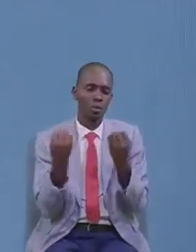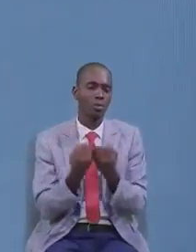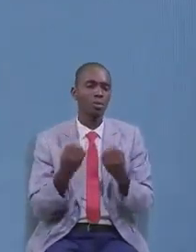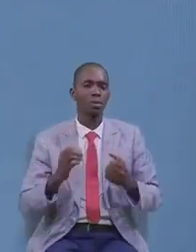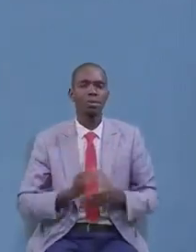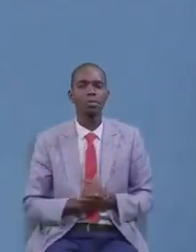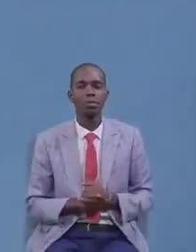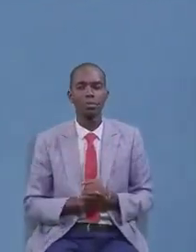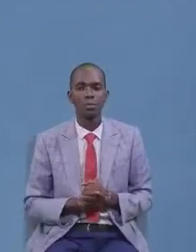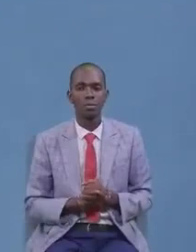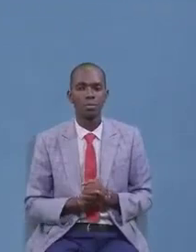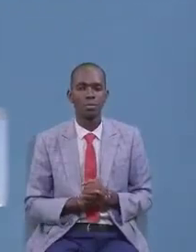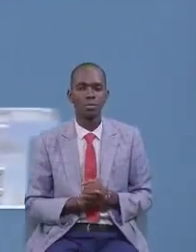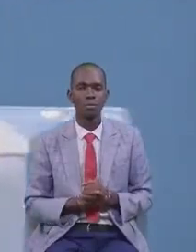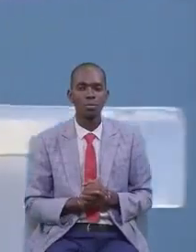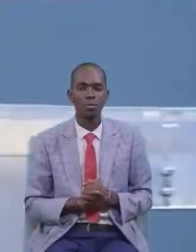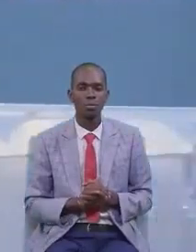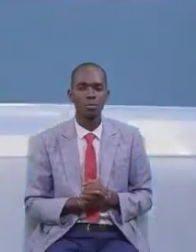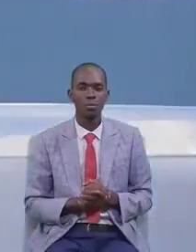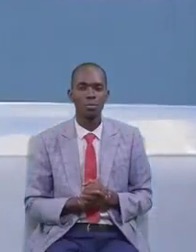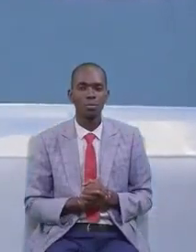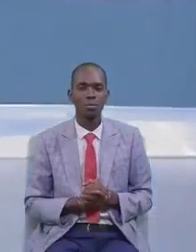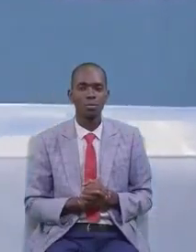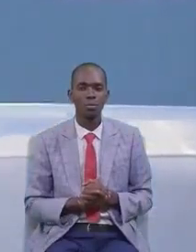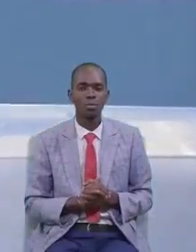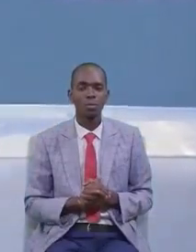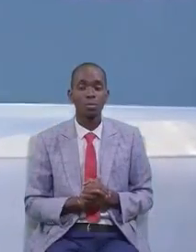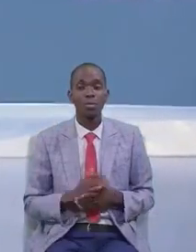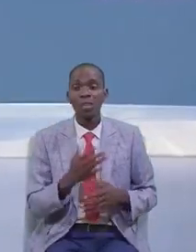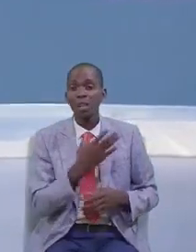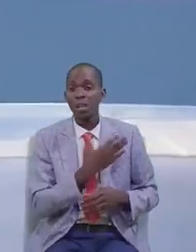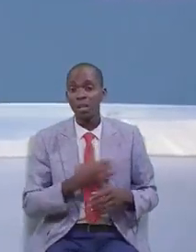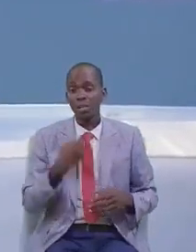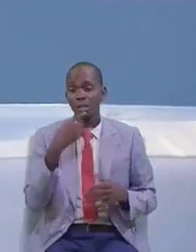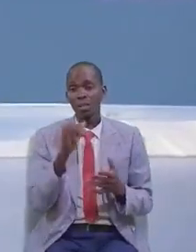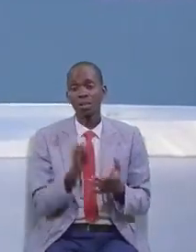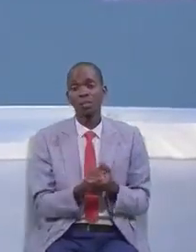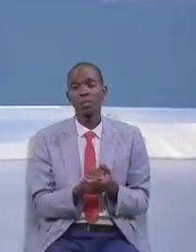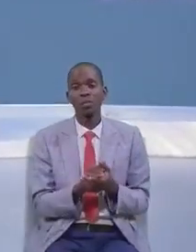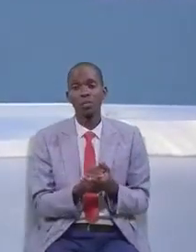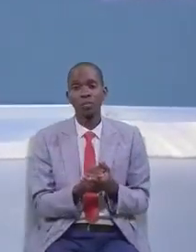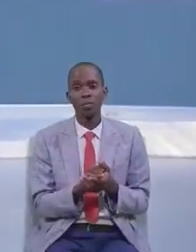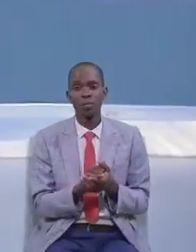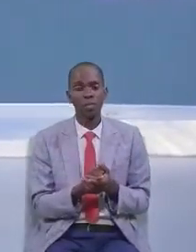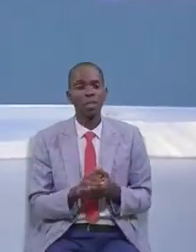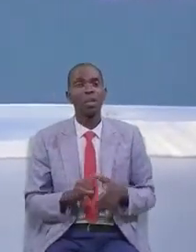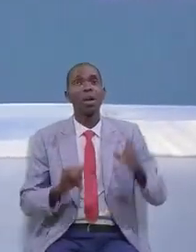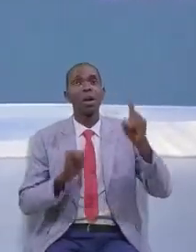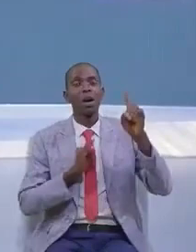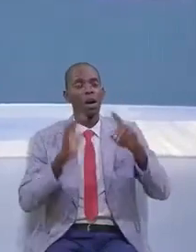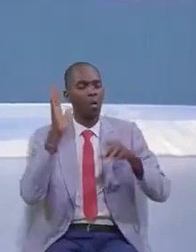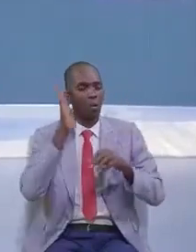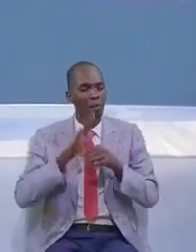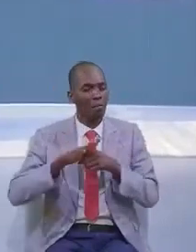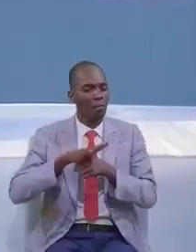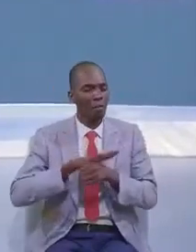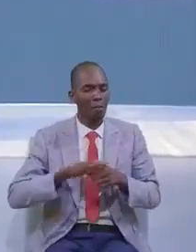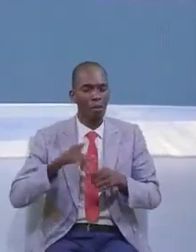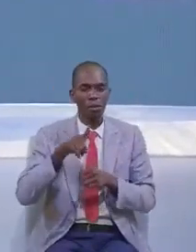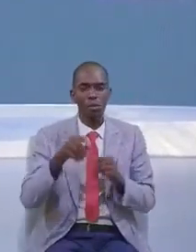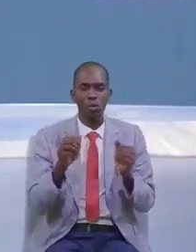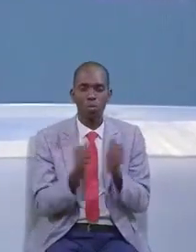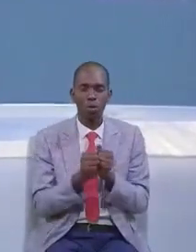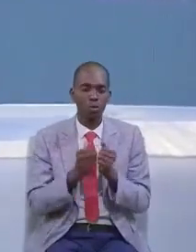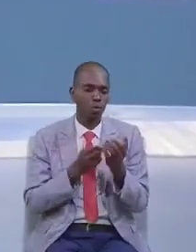మోసగ్రస్తమైన సమాజంలోనికి లాగివేయబడే పరిస్థితులు ఉన్నాయి. And he says, I'll fill you with truth. ఆయన అంటున్నాడు, సత్యముతో